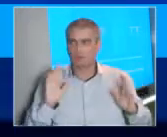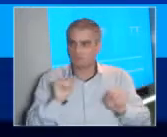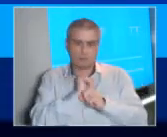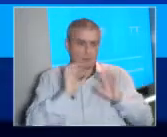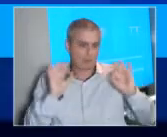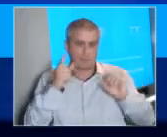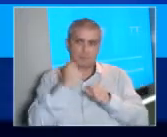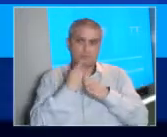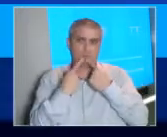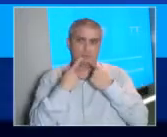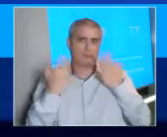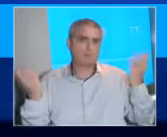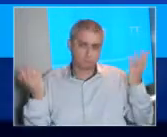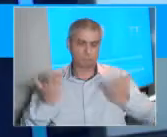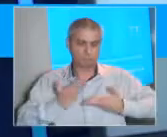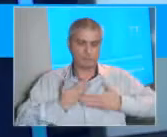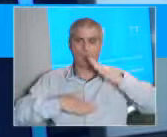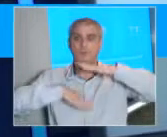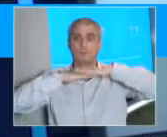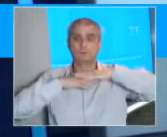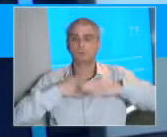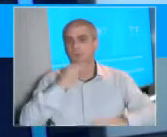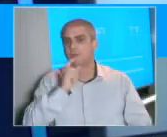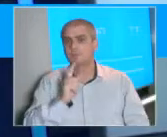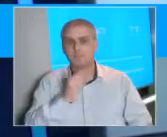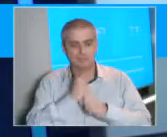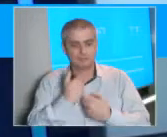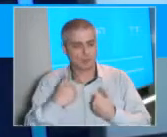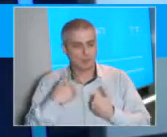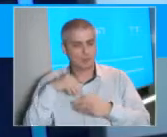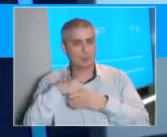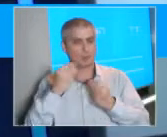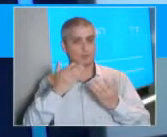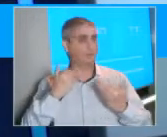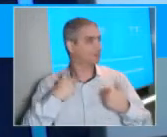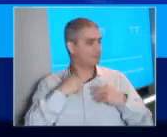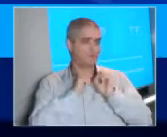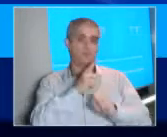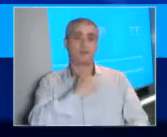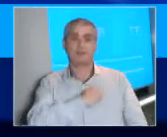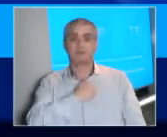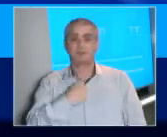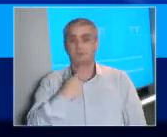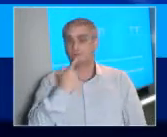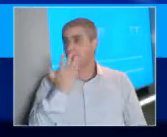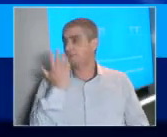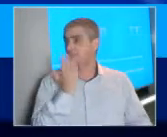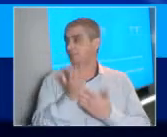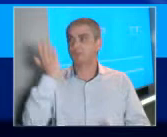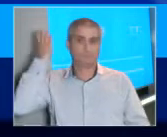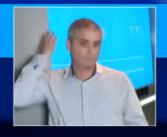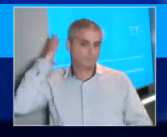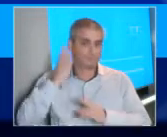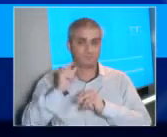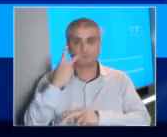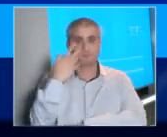טענה. הם ניהלו מסע ומתן והם הוציאו את המקסימום. אני שואל מי ייצג אותנו בתוך הדבר אני הזה. אני בעניין הזה איתך לצערי, אני אומר את זה כבר הרבה זמן, יש